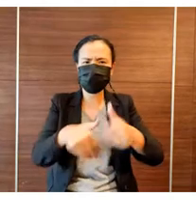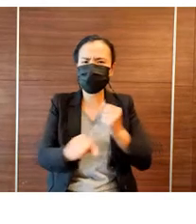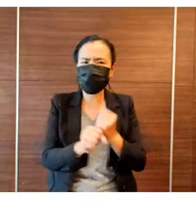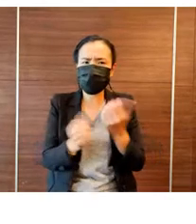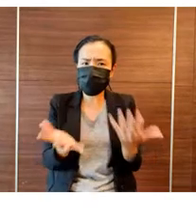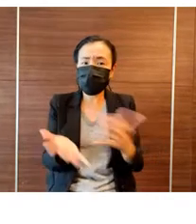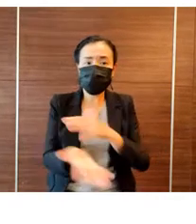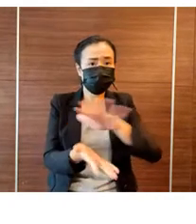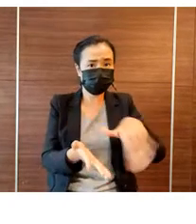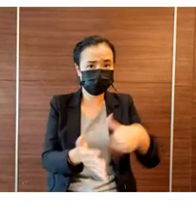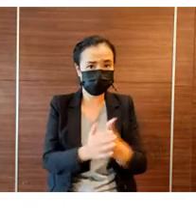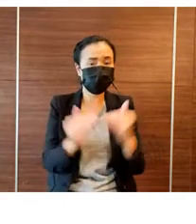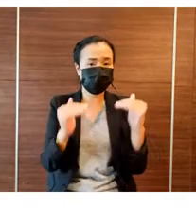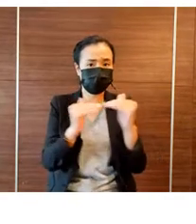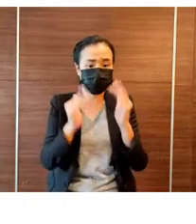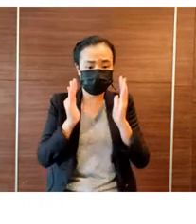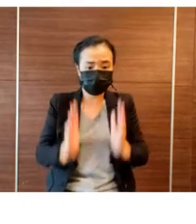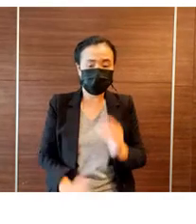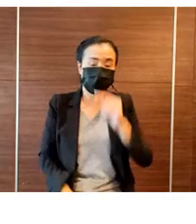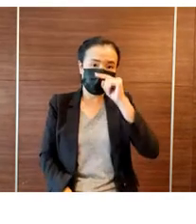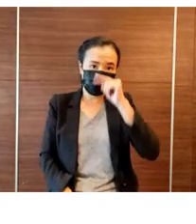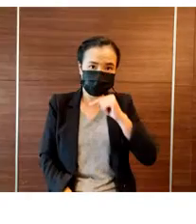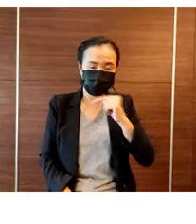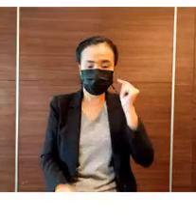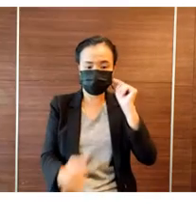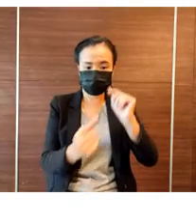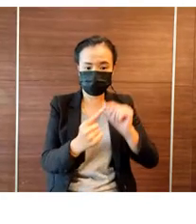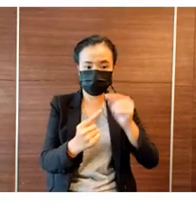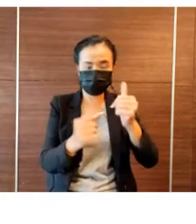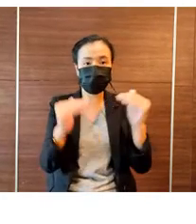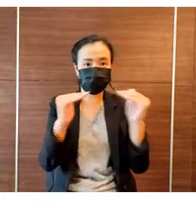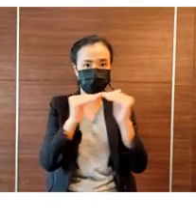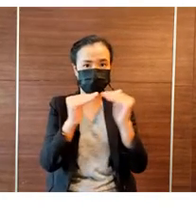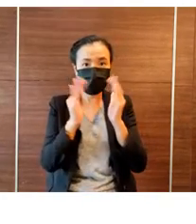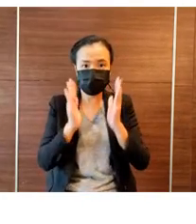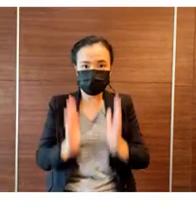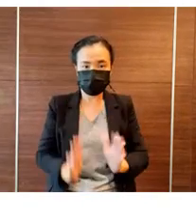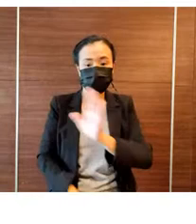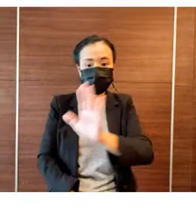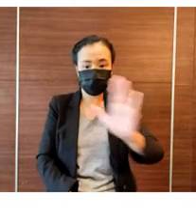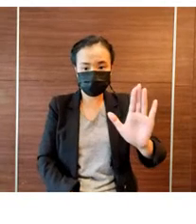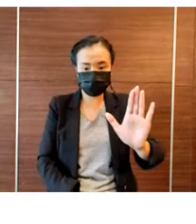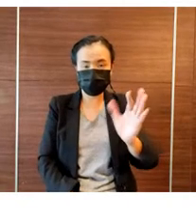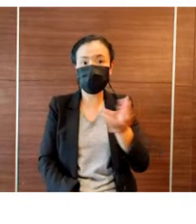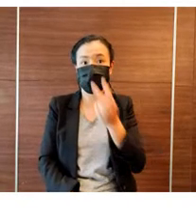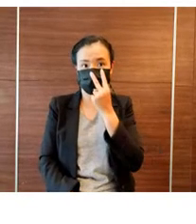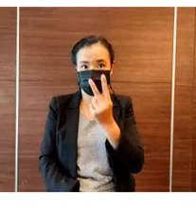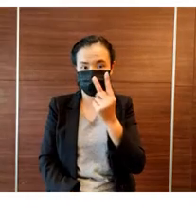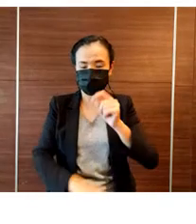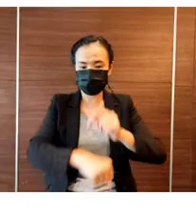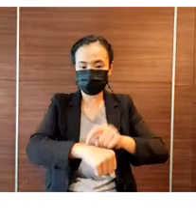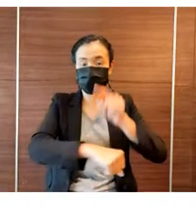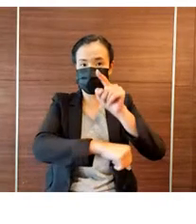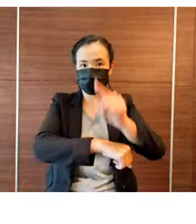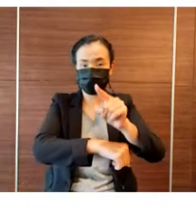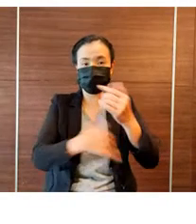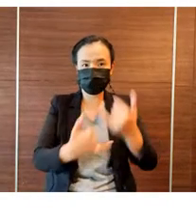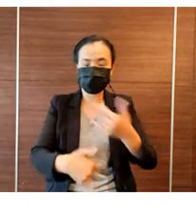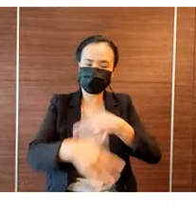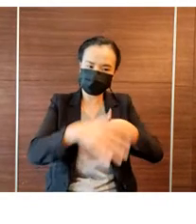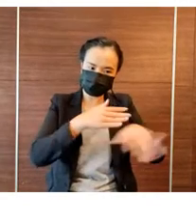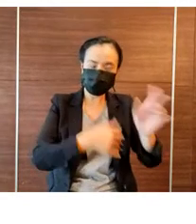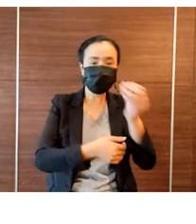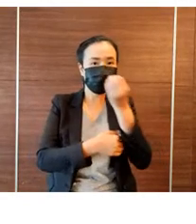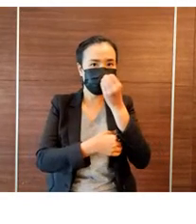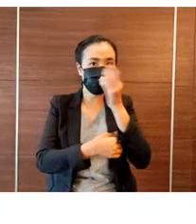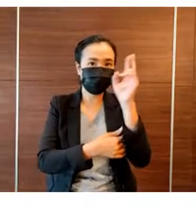ให้ทุกคนที่มีสิทธิ์เป็นคนไทยได้เข้าถึงสิทธิในมนุษยชนของเขาเรามาฟังต่อในช่วงบ่ายตอนนี้ไปทานอาห